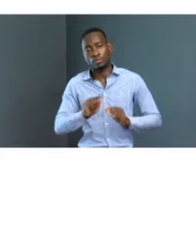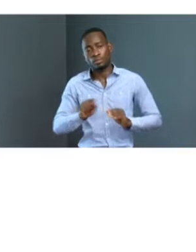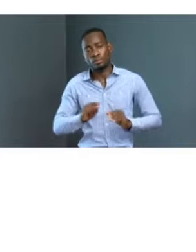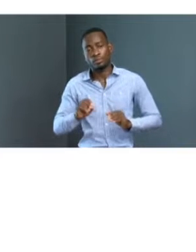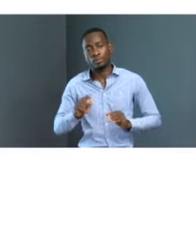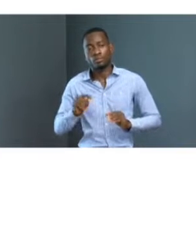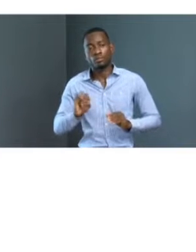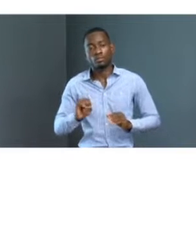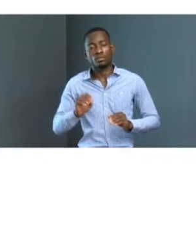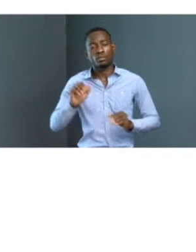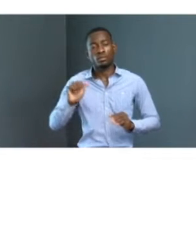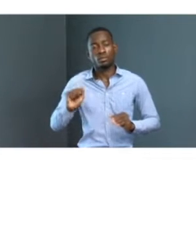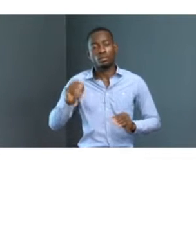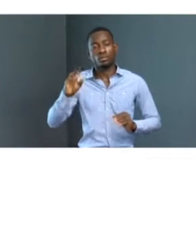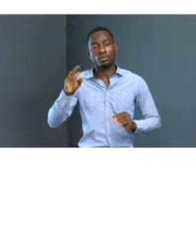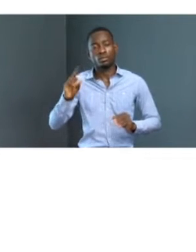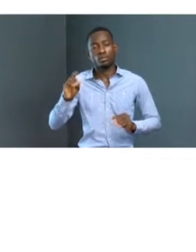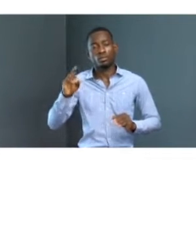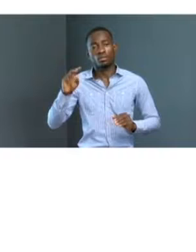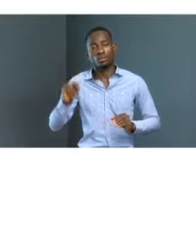L'ADN contient la thymine